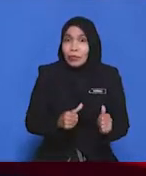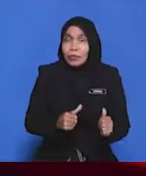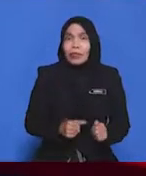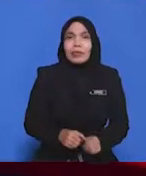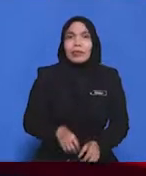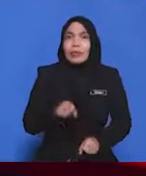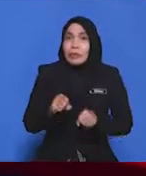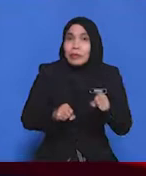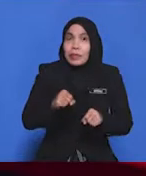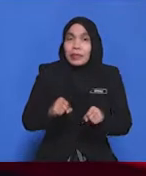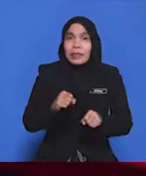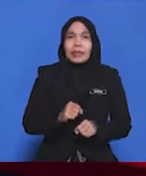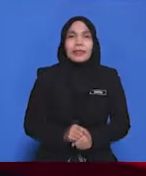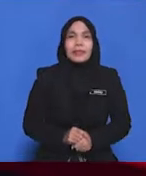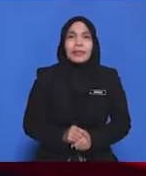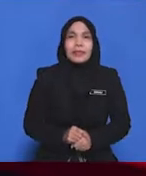profesional Malaysia.